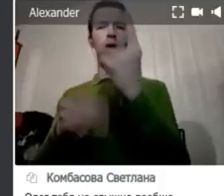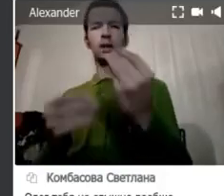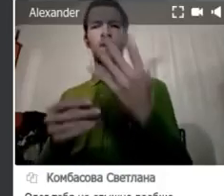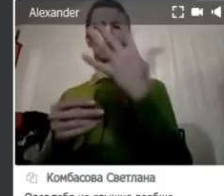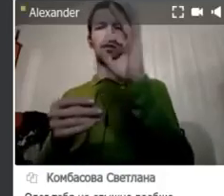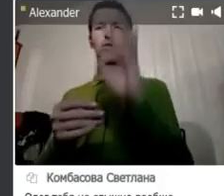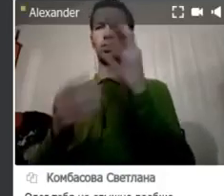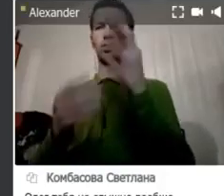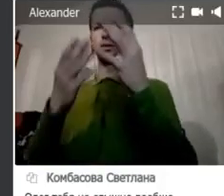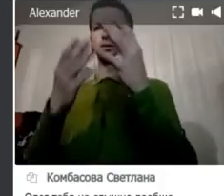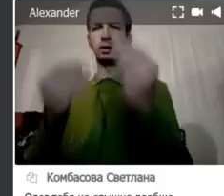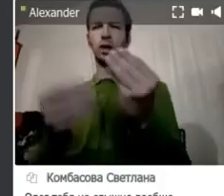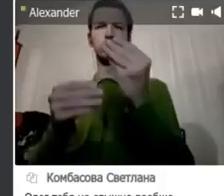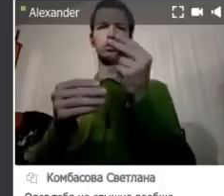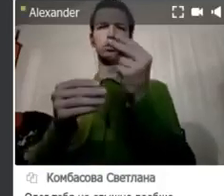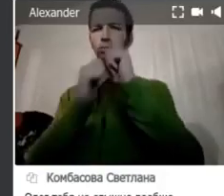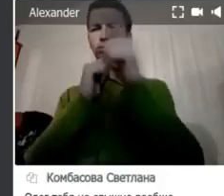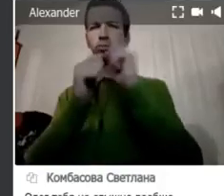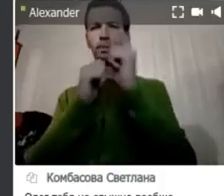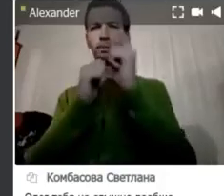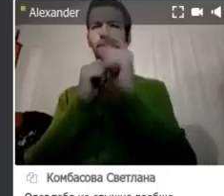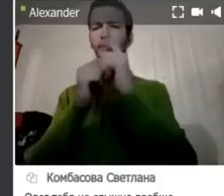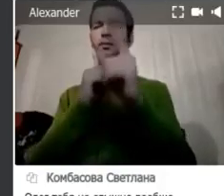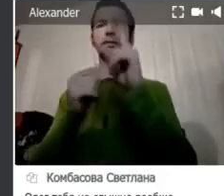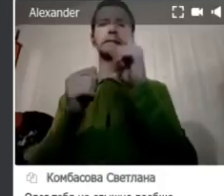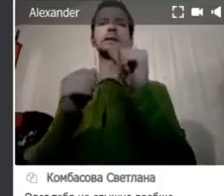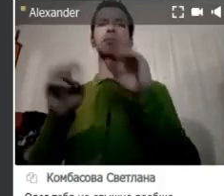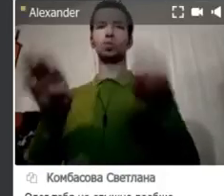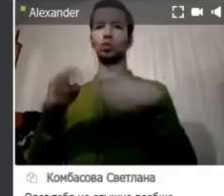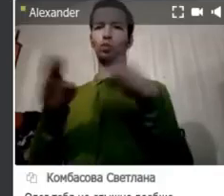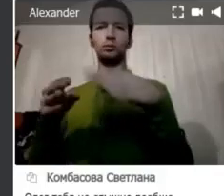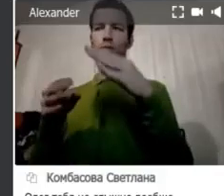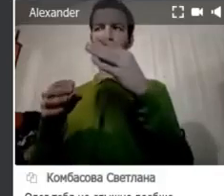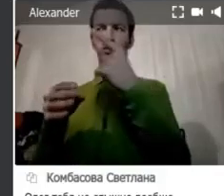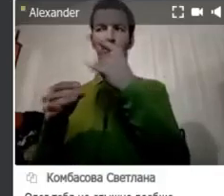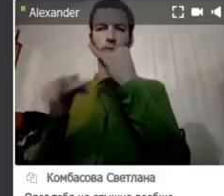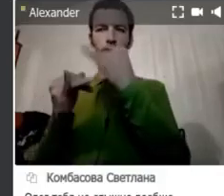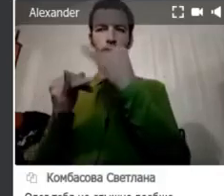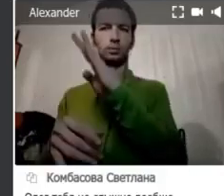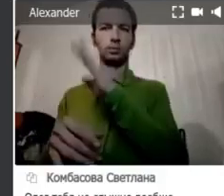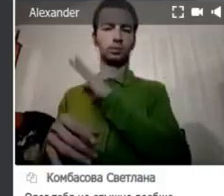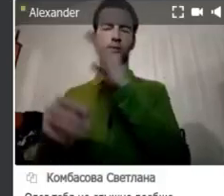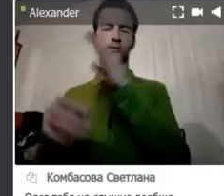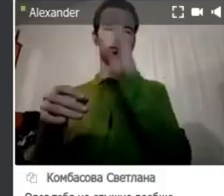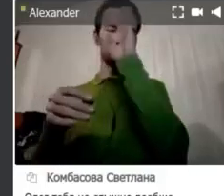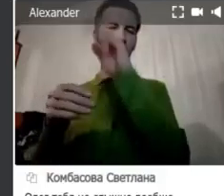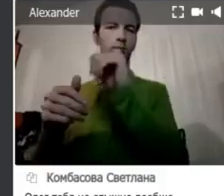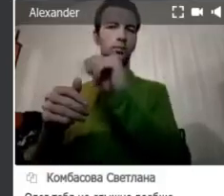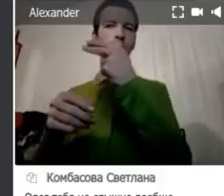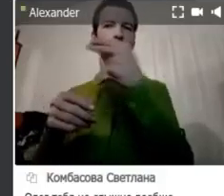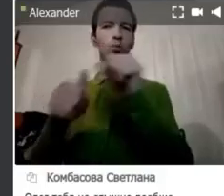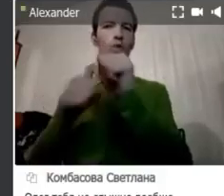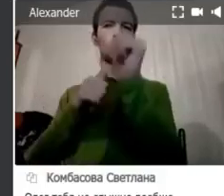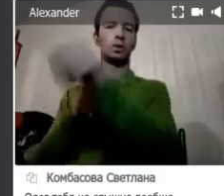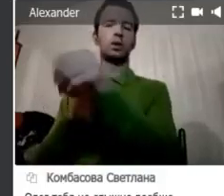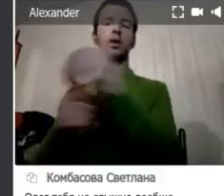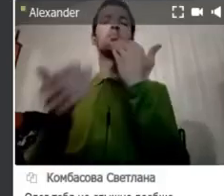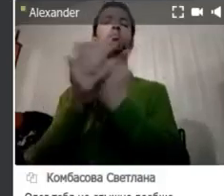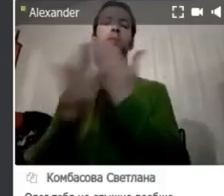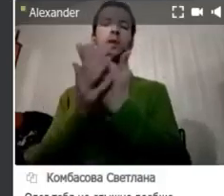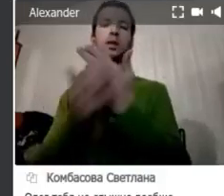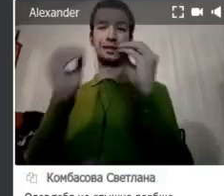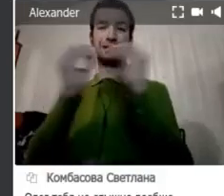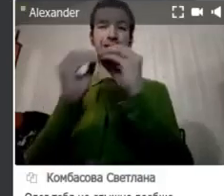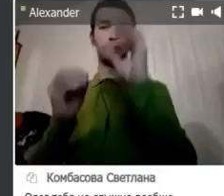Допустим, вы рассчитываете на доход 50 тысяч евро в год. 50 тысяч евро в год – это